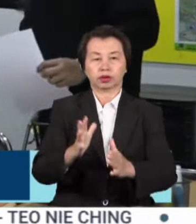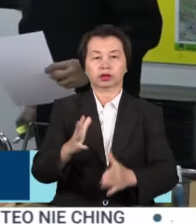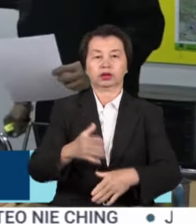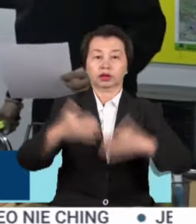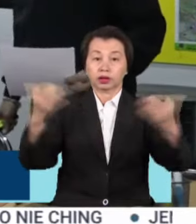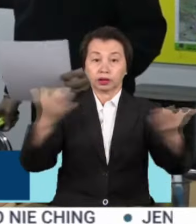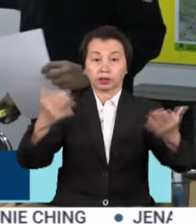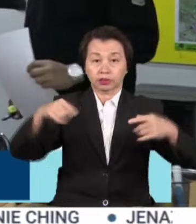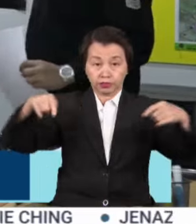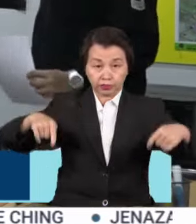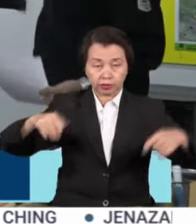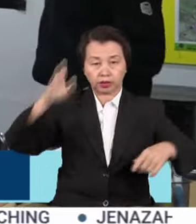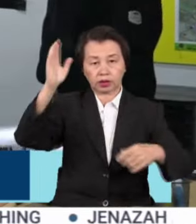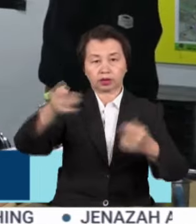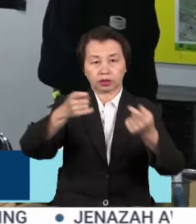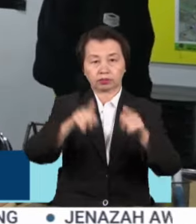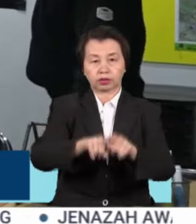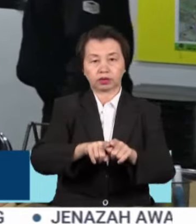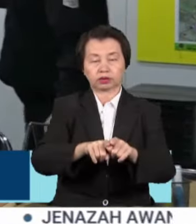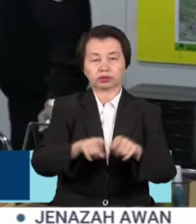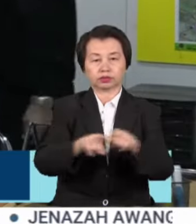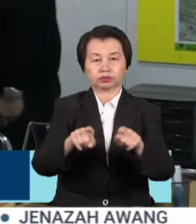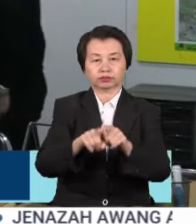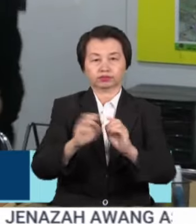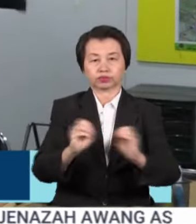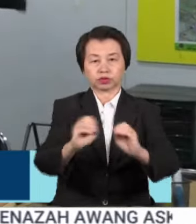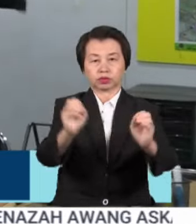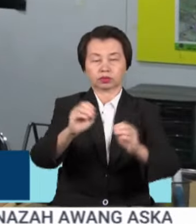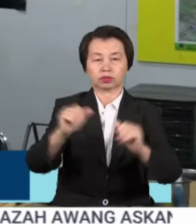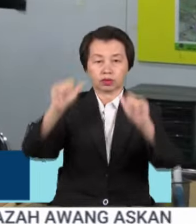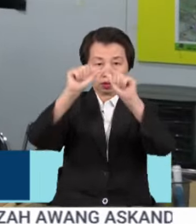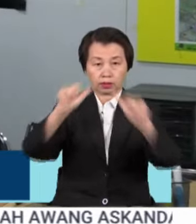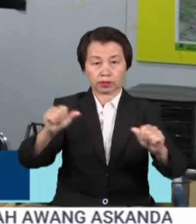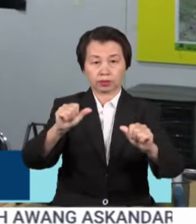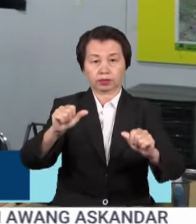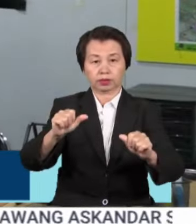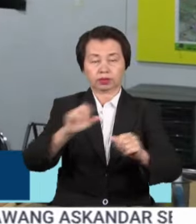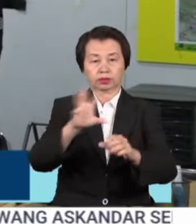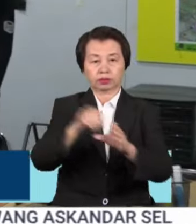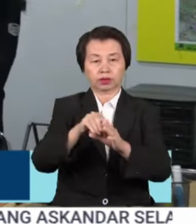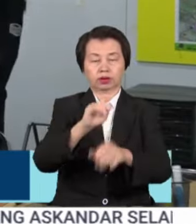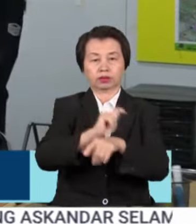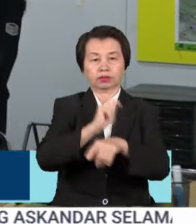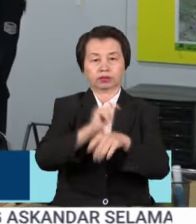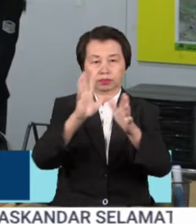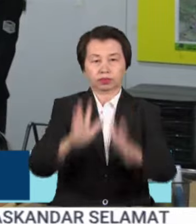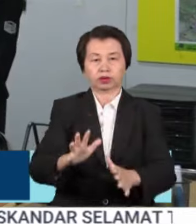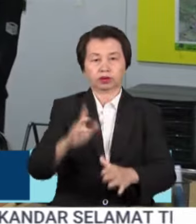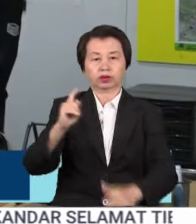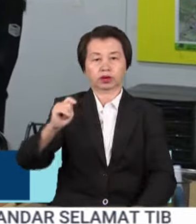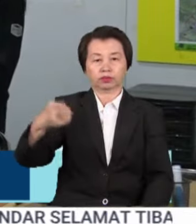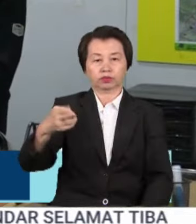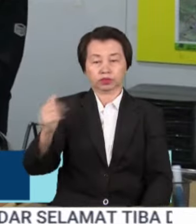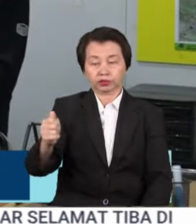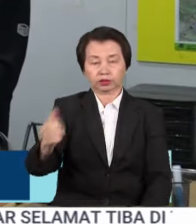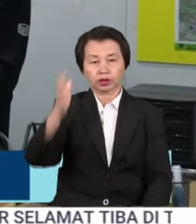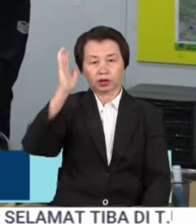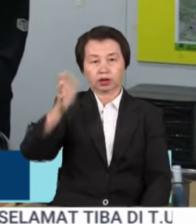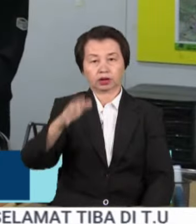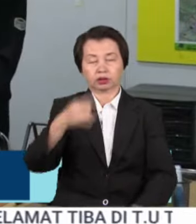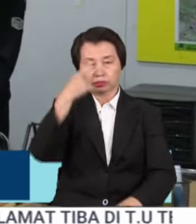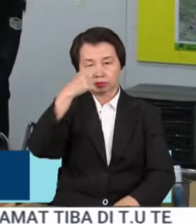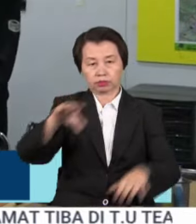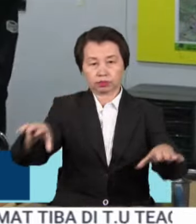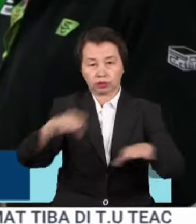sini akan berlangsungnya juga operasi maktab yang melibatkan petugas-petugas tabung haji sendiri yang akan membantu para